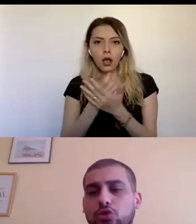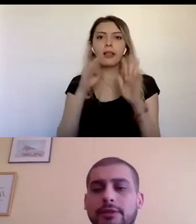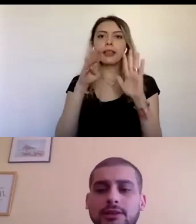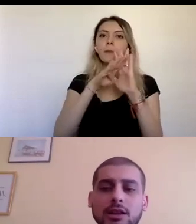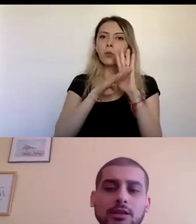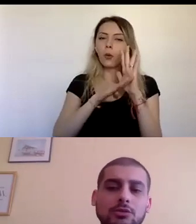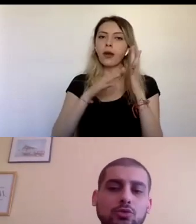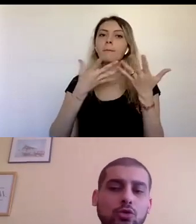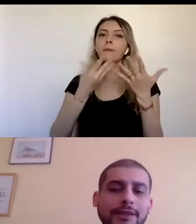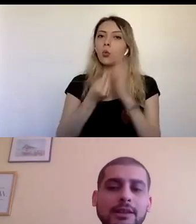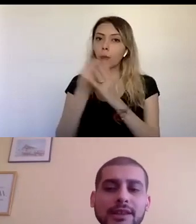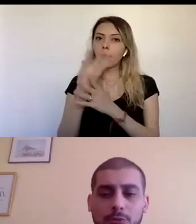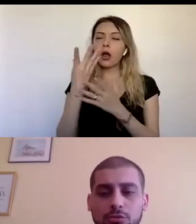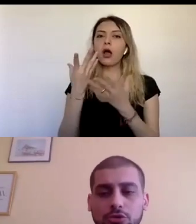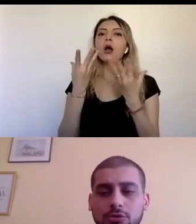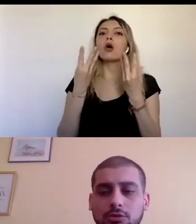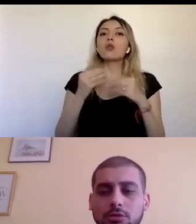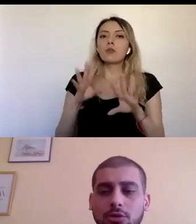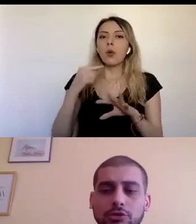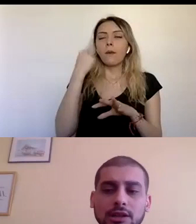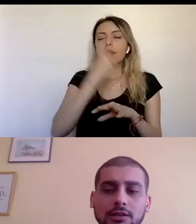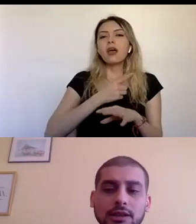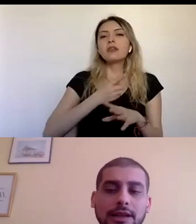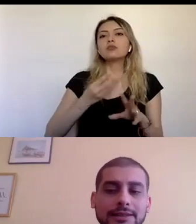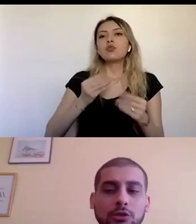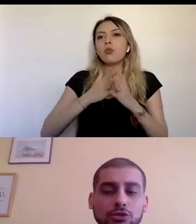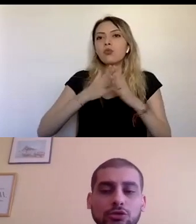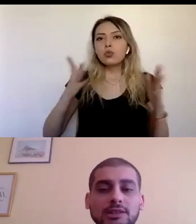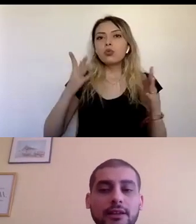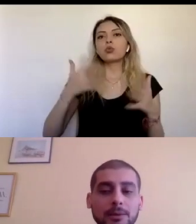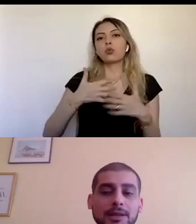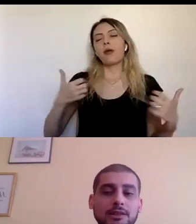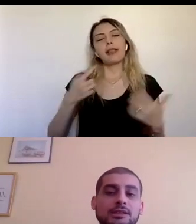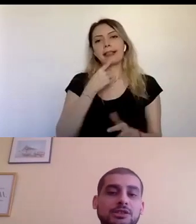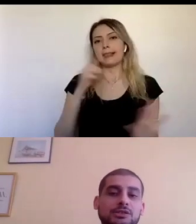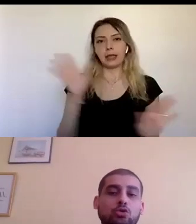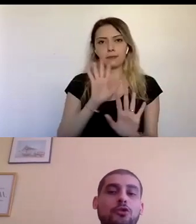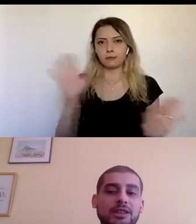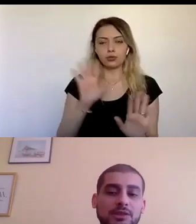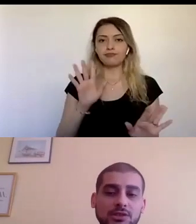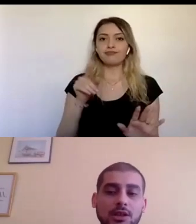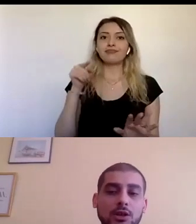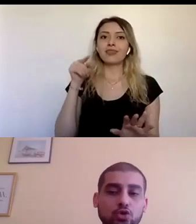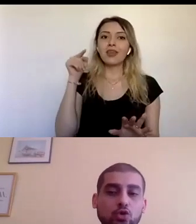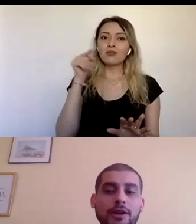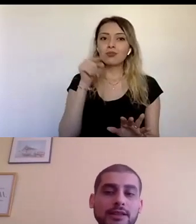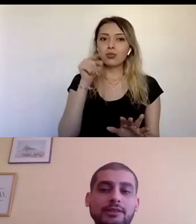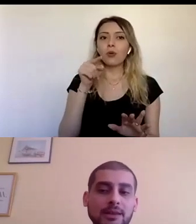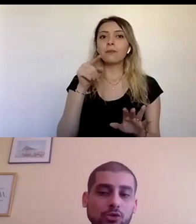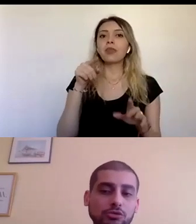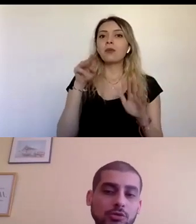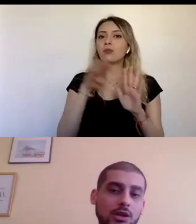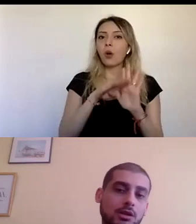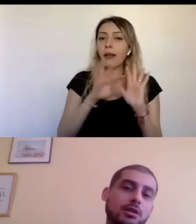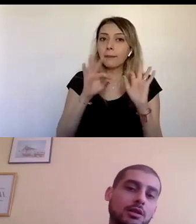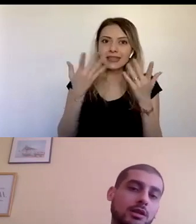çok büyük oranda güvenli diyemiyoruz. O yüzden yani kaynak kodunun nasıl, arka planda nasıl çalıştığını görmediğimiz için çok güvenilir